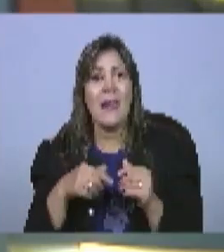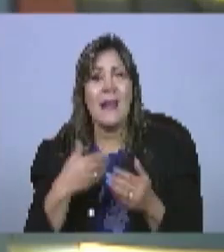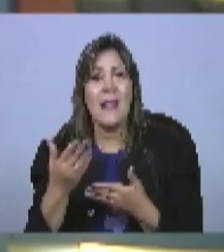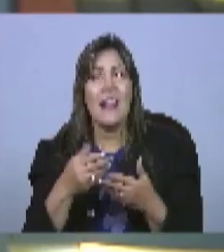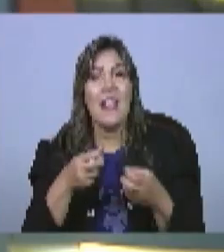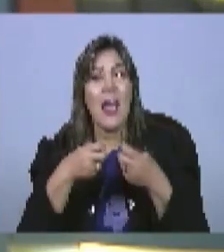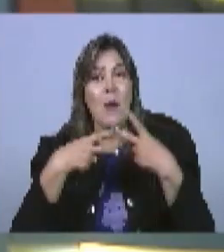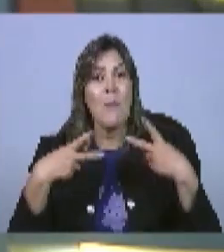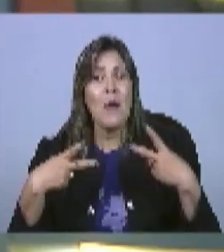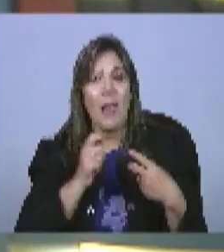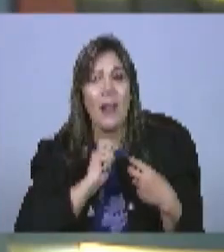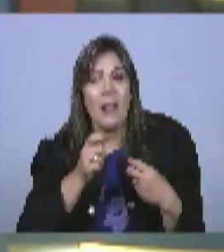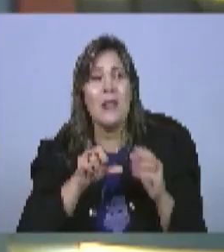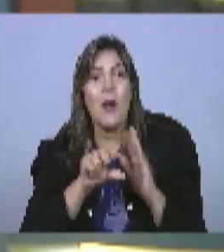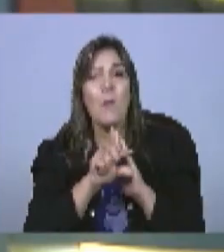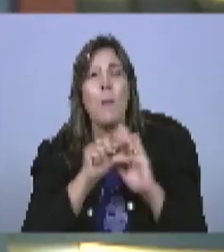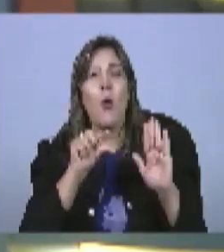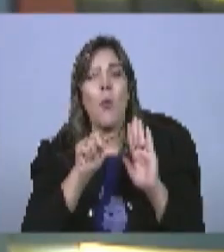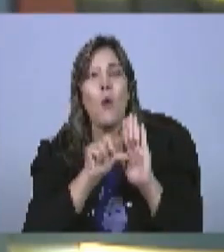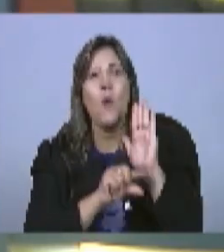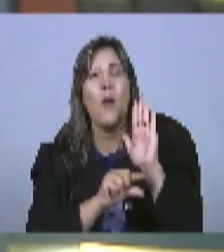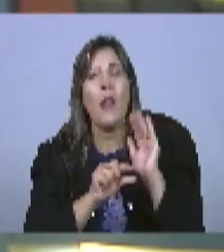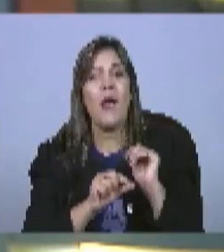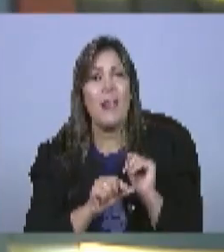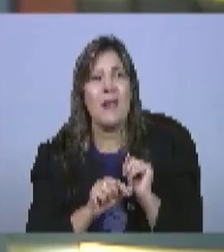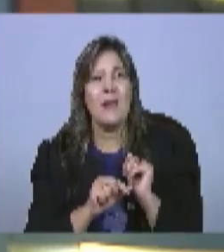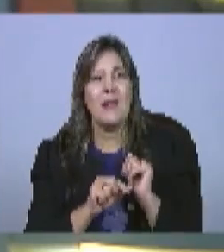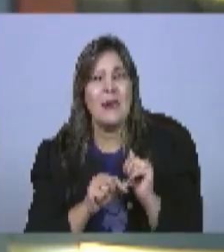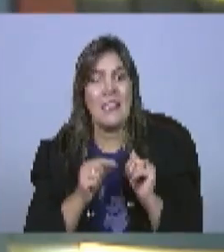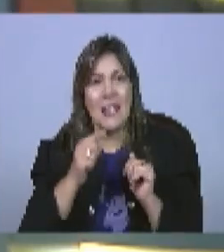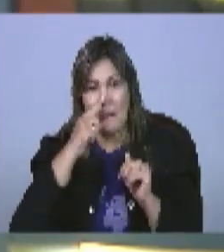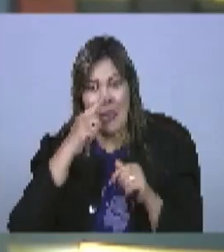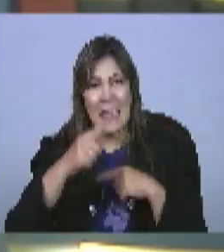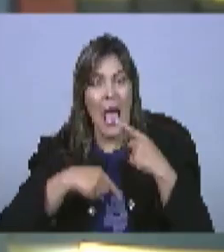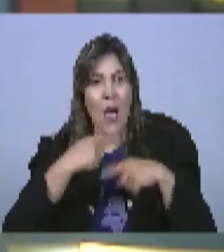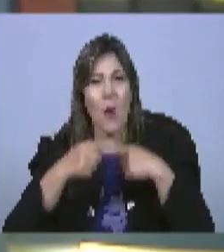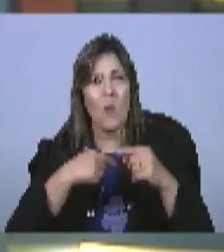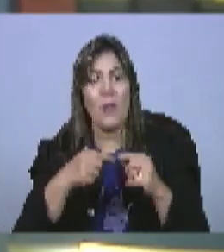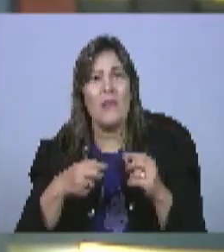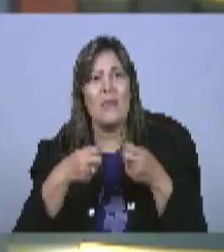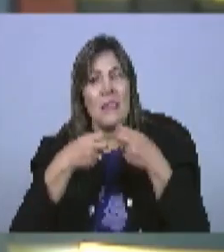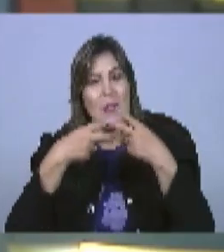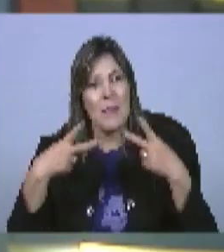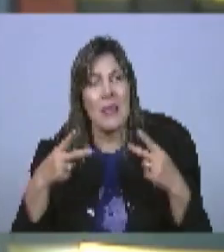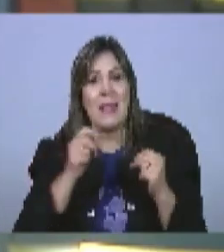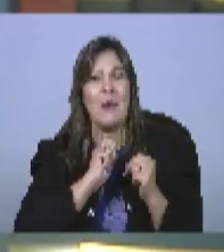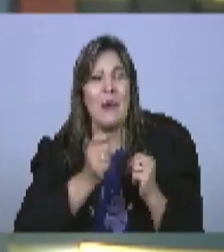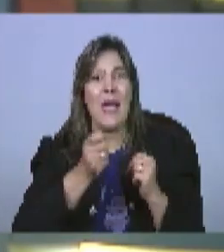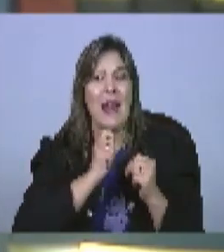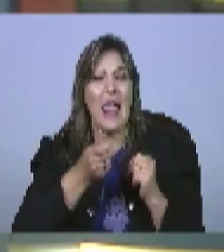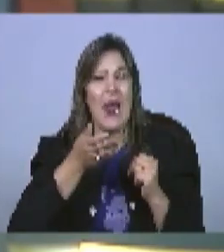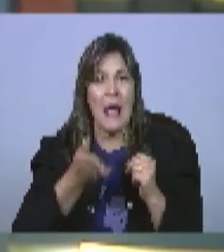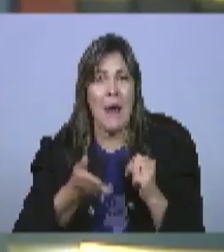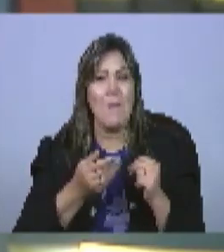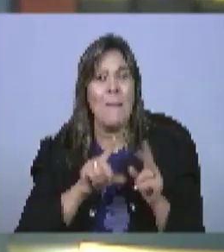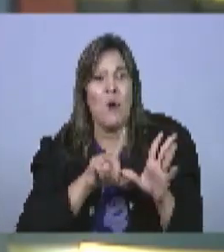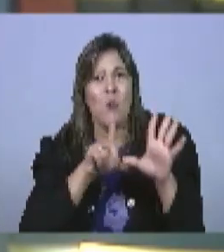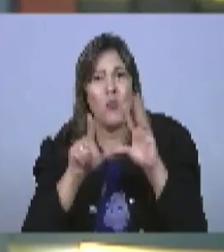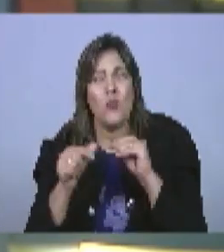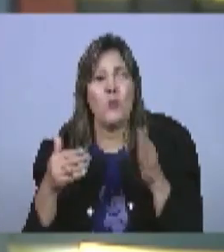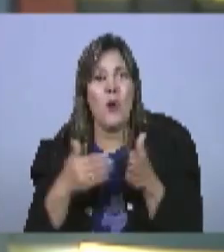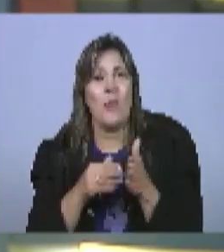الحلقه بالمقوله اللي احنا معتادين ان احنا ننهي بيه الحلقه كل اسبوع من